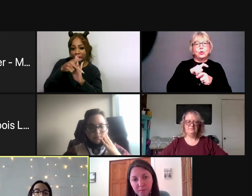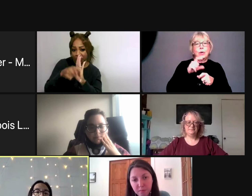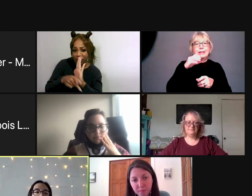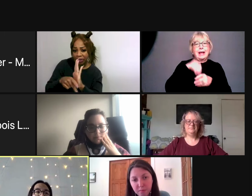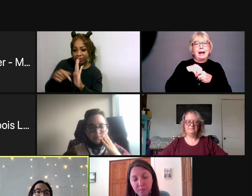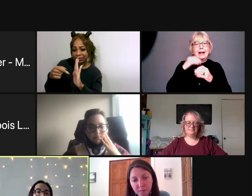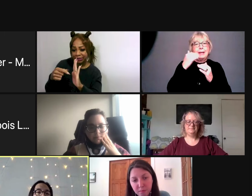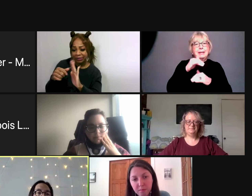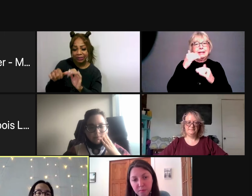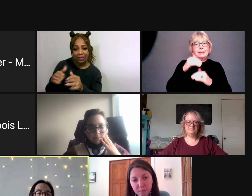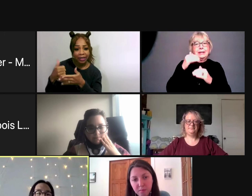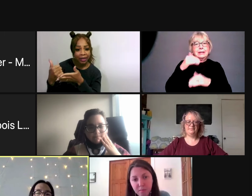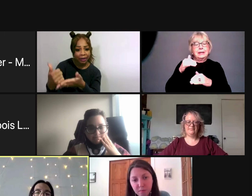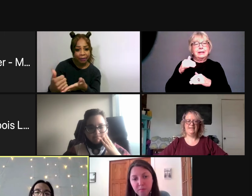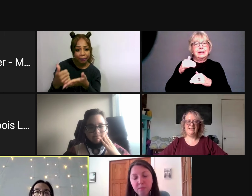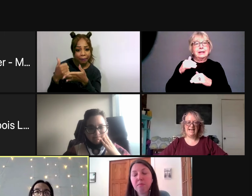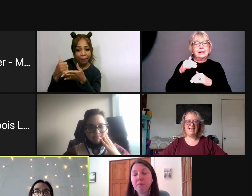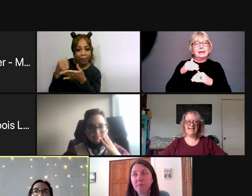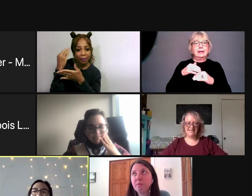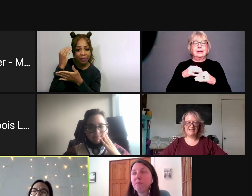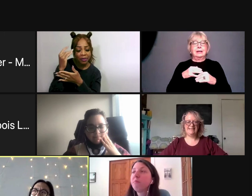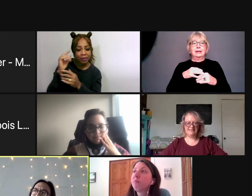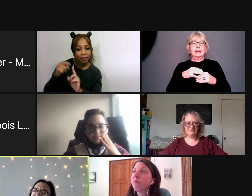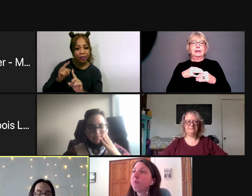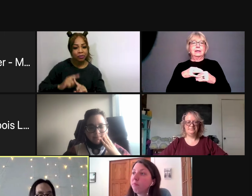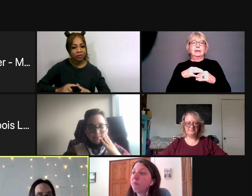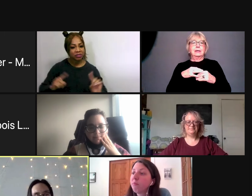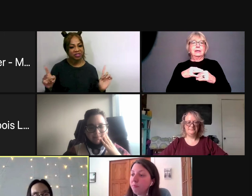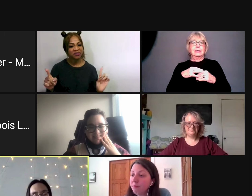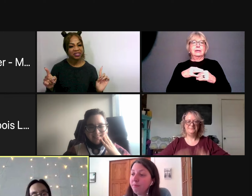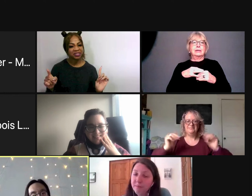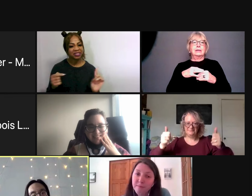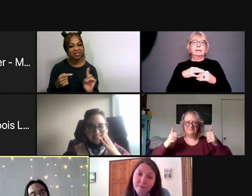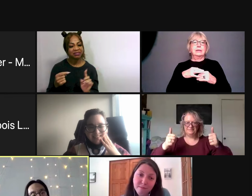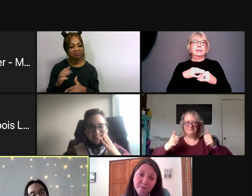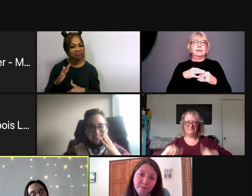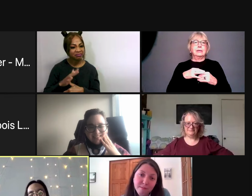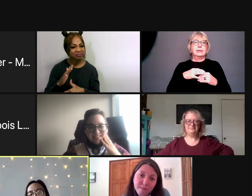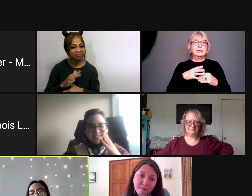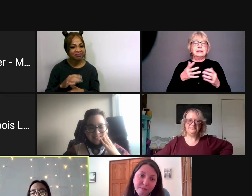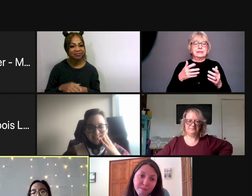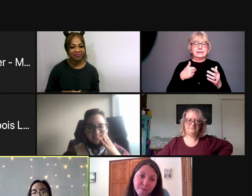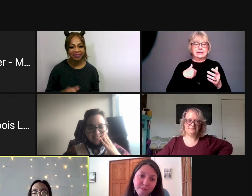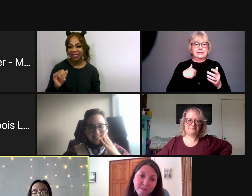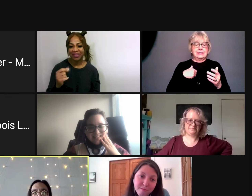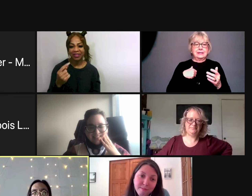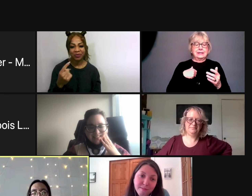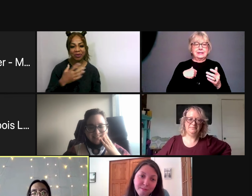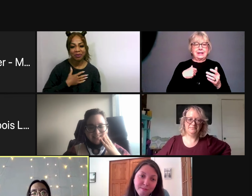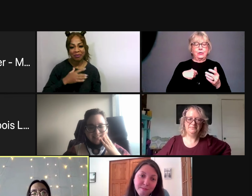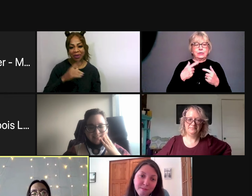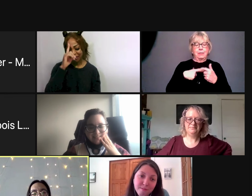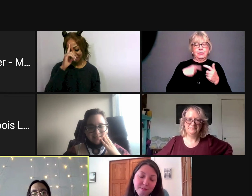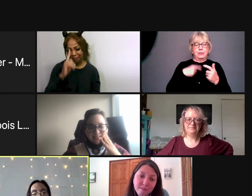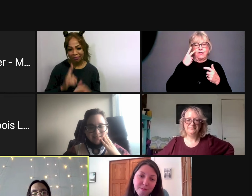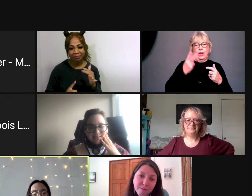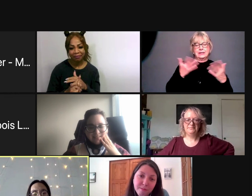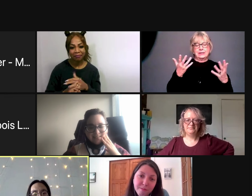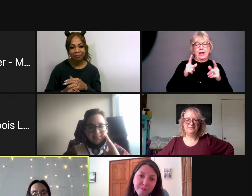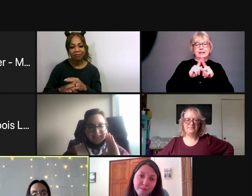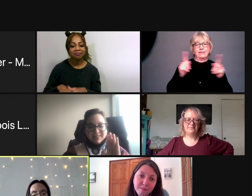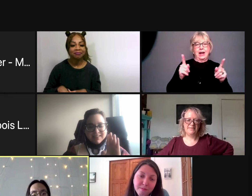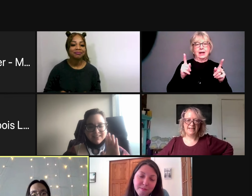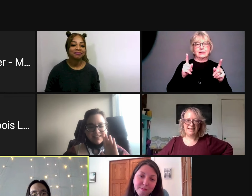contrat par exemple et ce qui en quelque sorte nous empêche de voir la différence comme une valeur